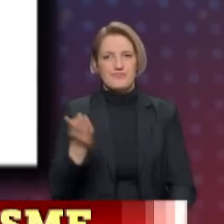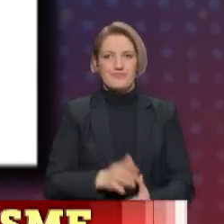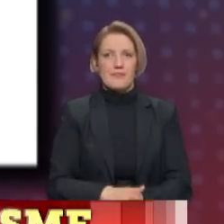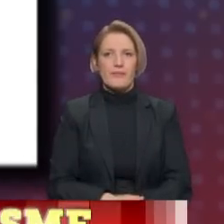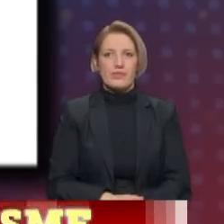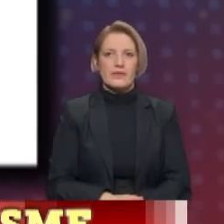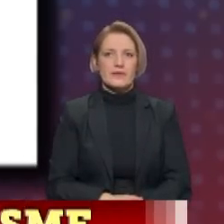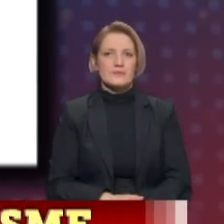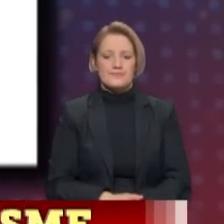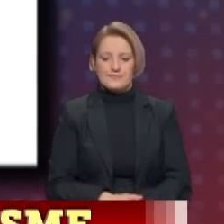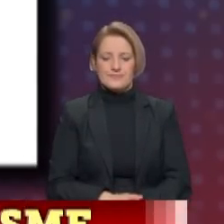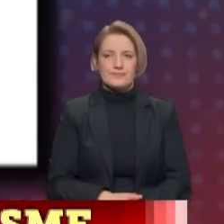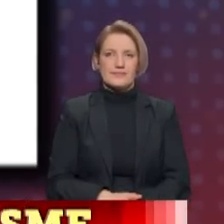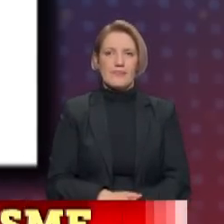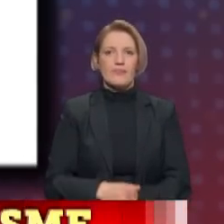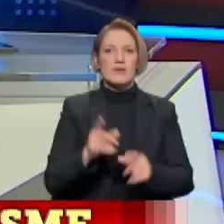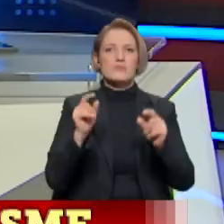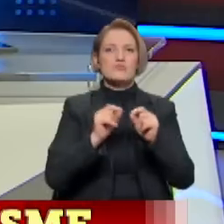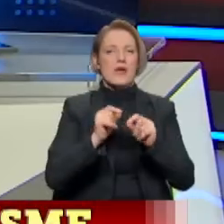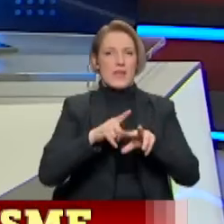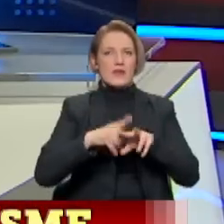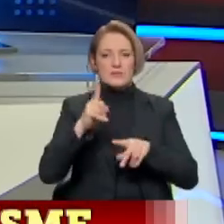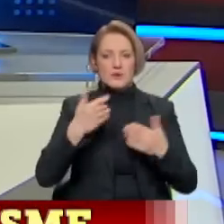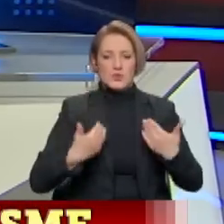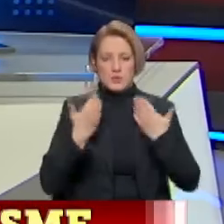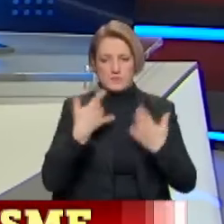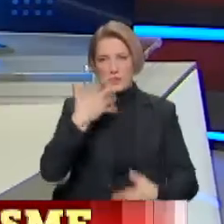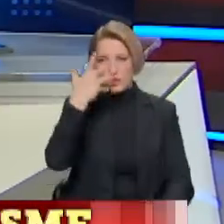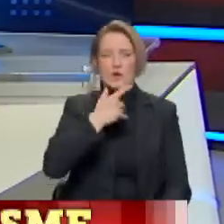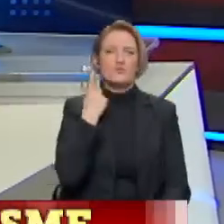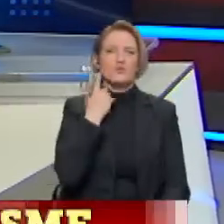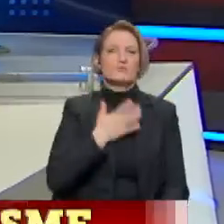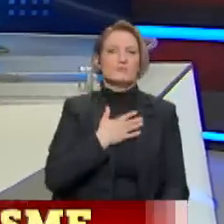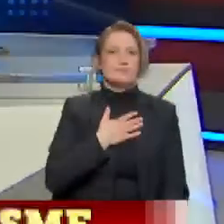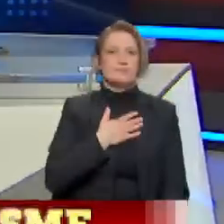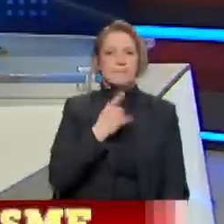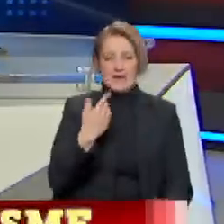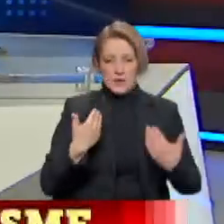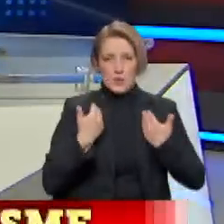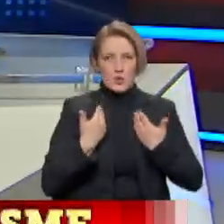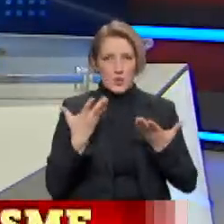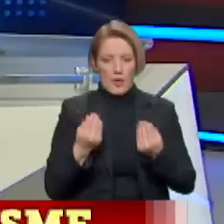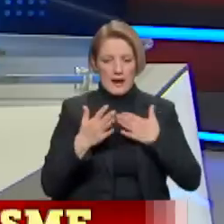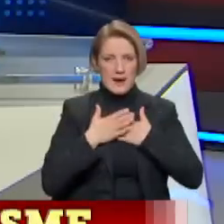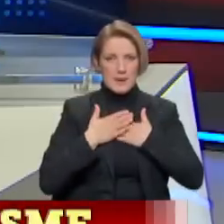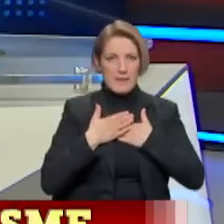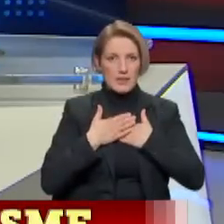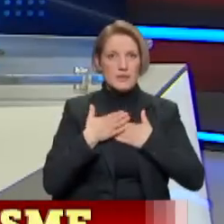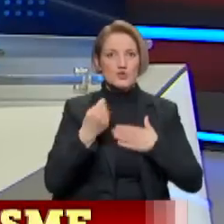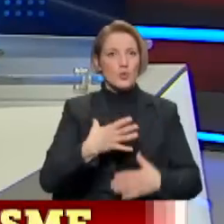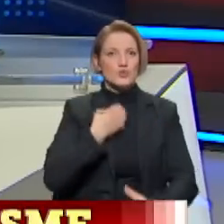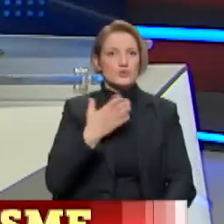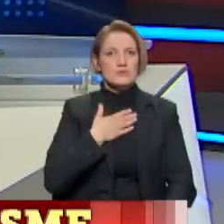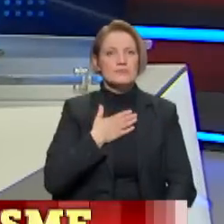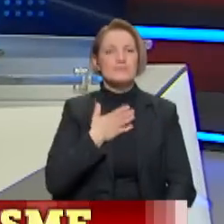Ya gerçekten tabii Bülent Arınç da bir hukukçu. Ben de utanç duydum. Bir hukukçu olarak o kadar üzüldüm ki